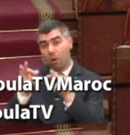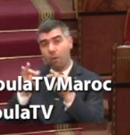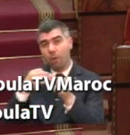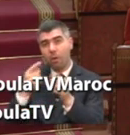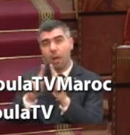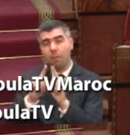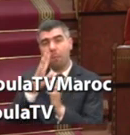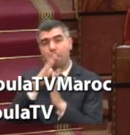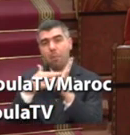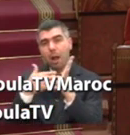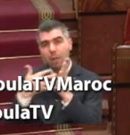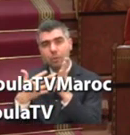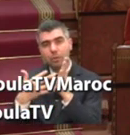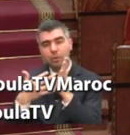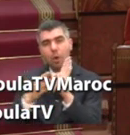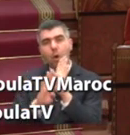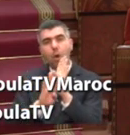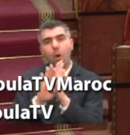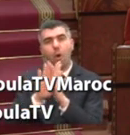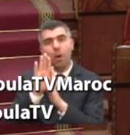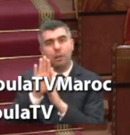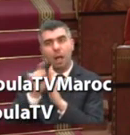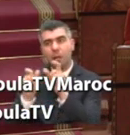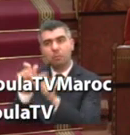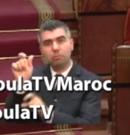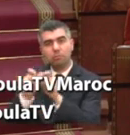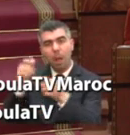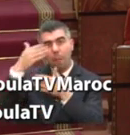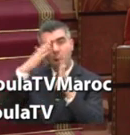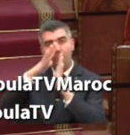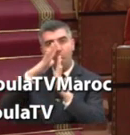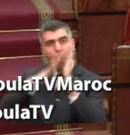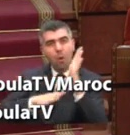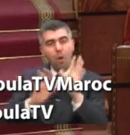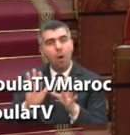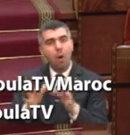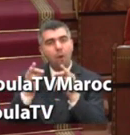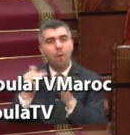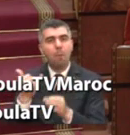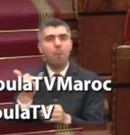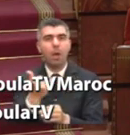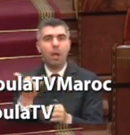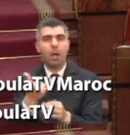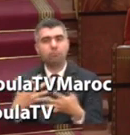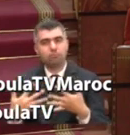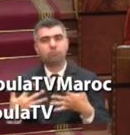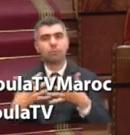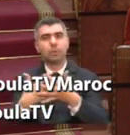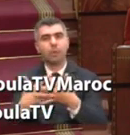الوطنية للديمقراطية وحقوق الإنسان التي تعتبر منجزاً كبيراً جداً، تابع بمقاربة تشاركية